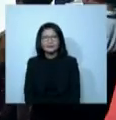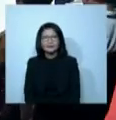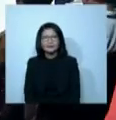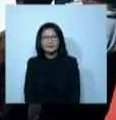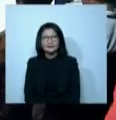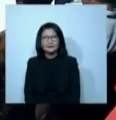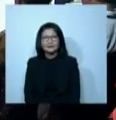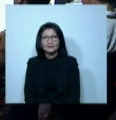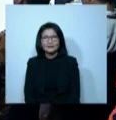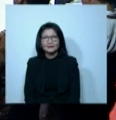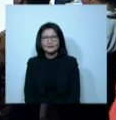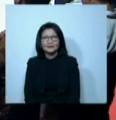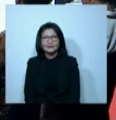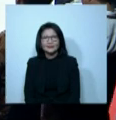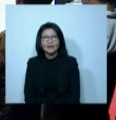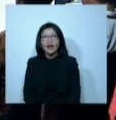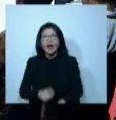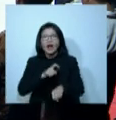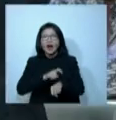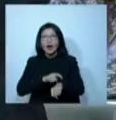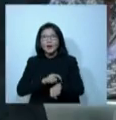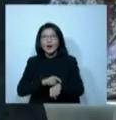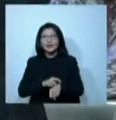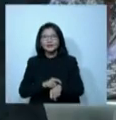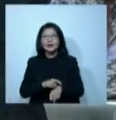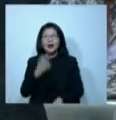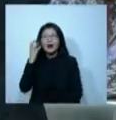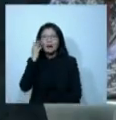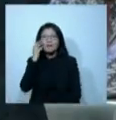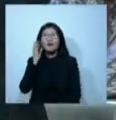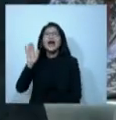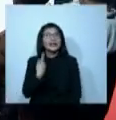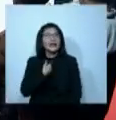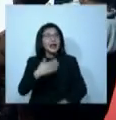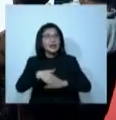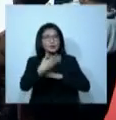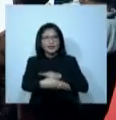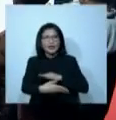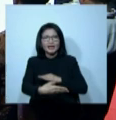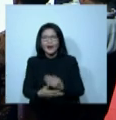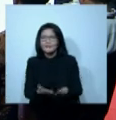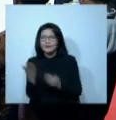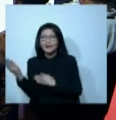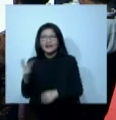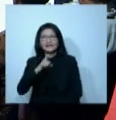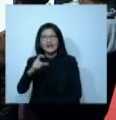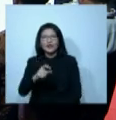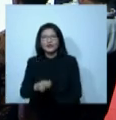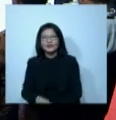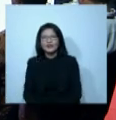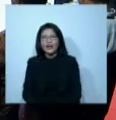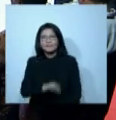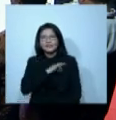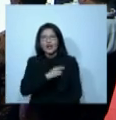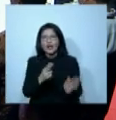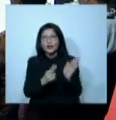ee mempertandingkan diskursus mereka sebagai calon Presiden di 2024 dan bahkan kalau bisa debatnya itu jangan di tempat